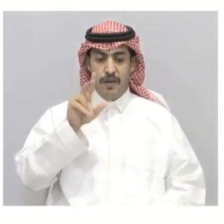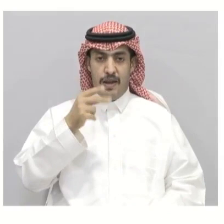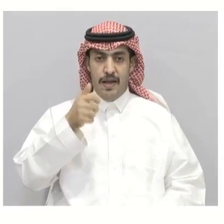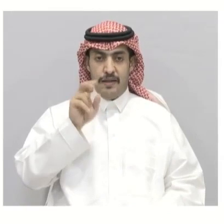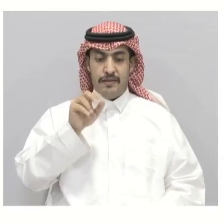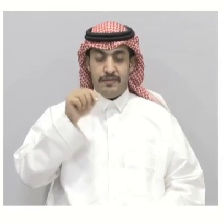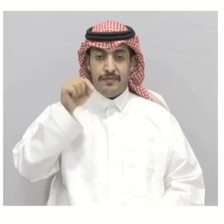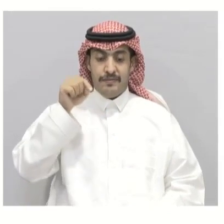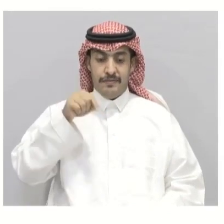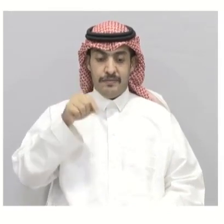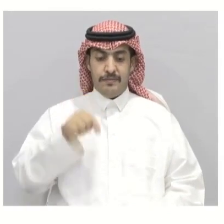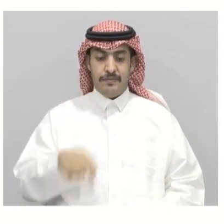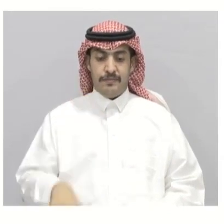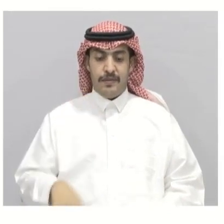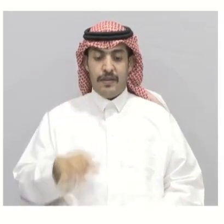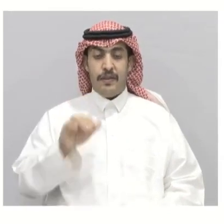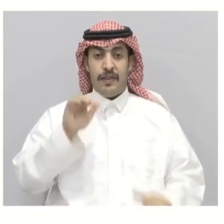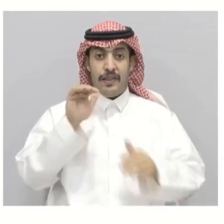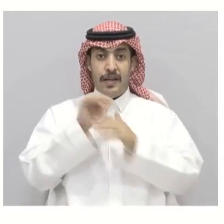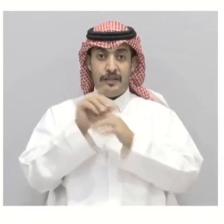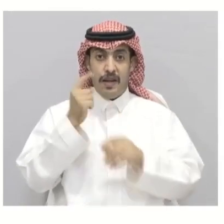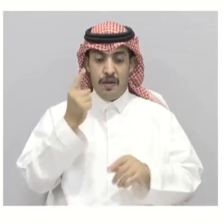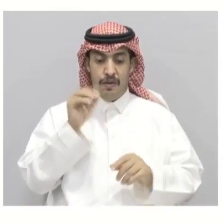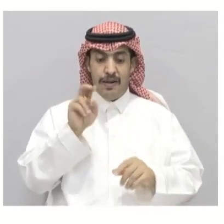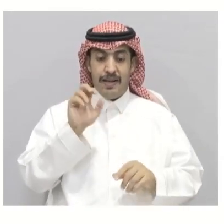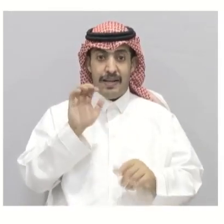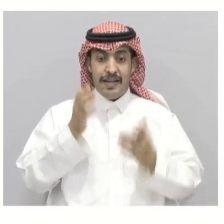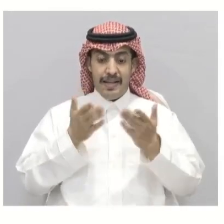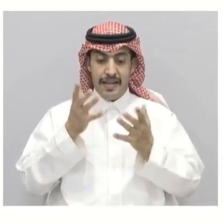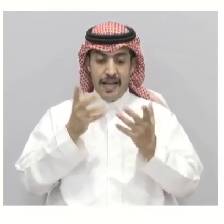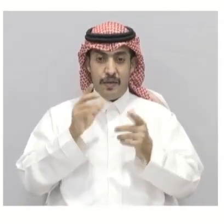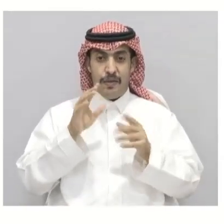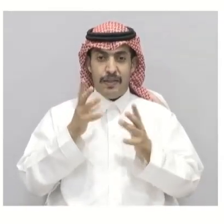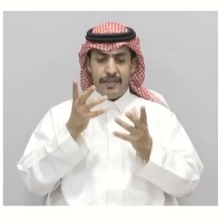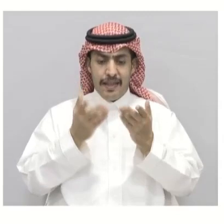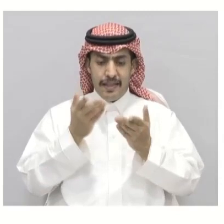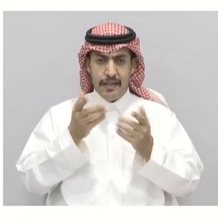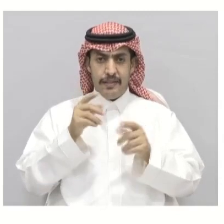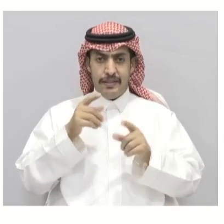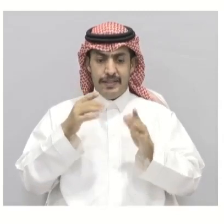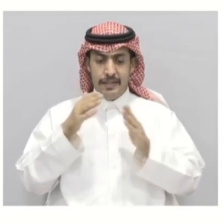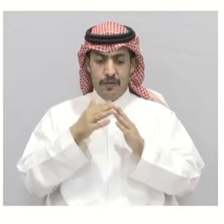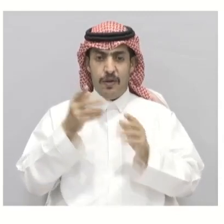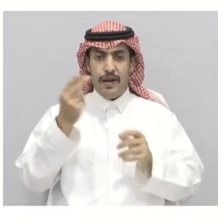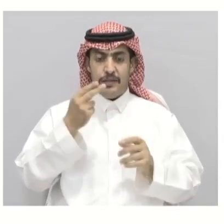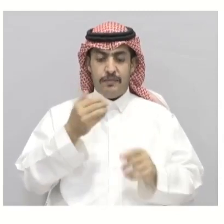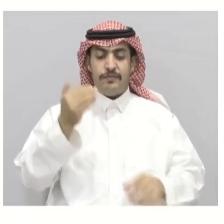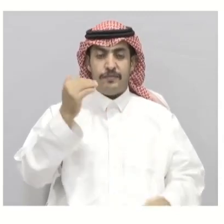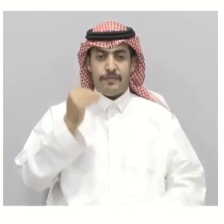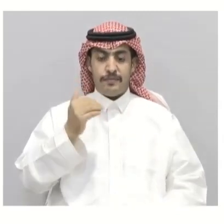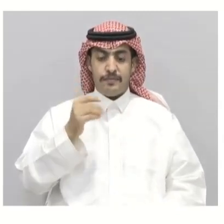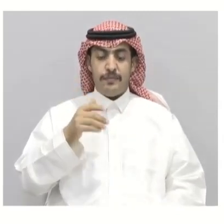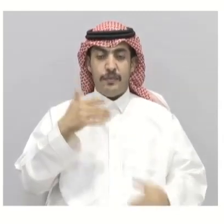اخذ اعزائي الدرس الاول قياس وتقدير الزوايا ورسمها وكذلك